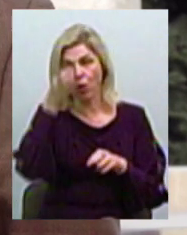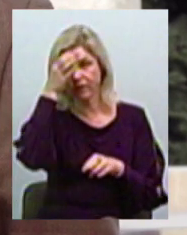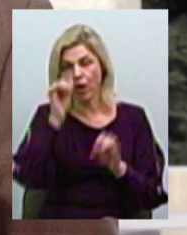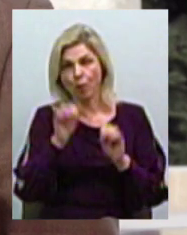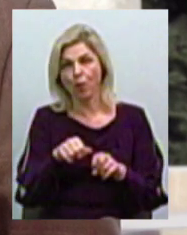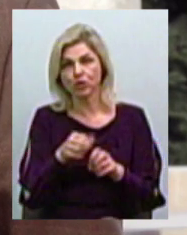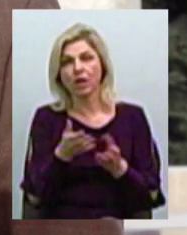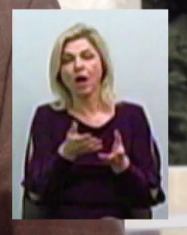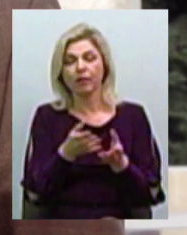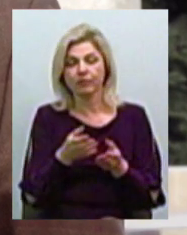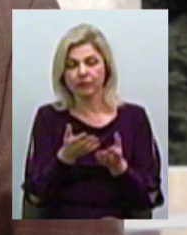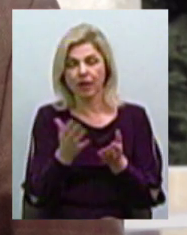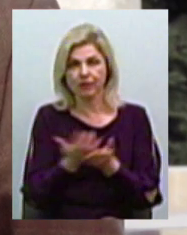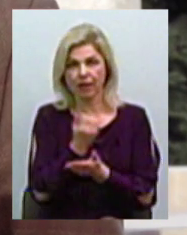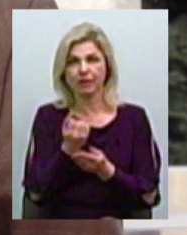будь-який підручник.